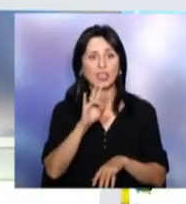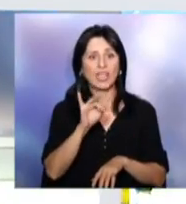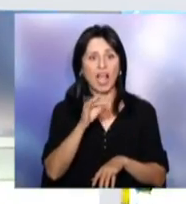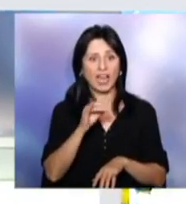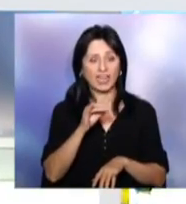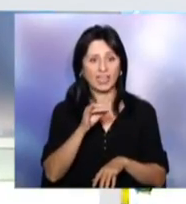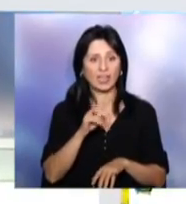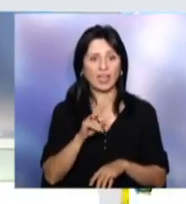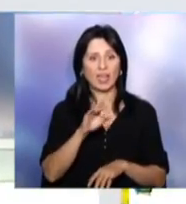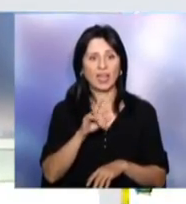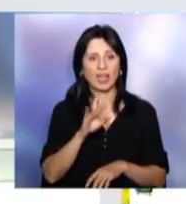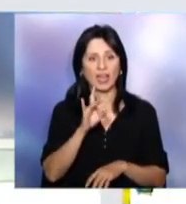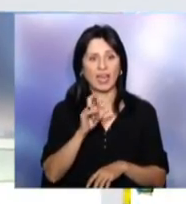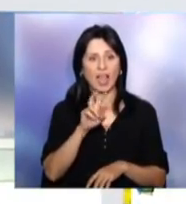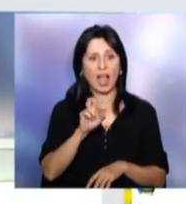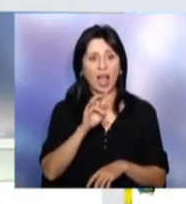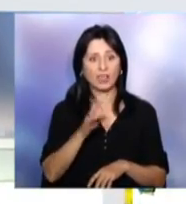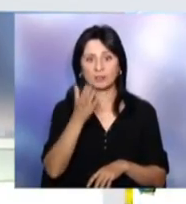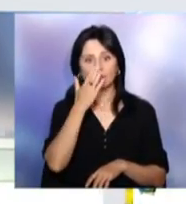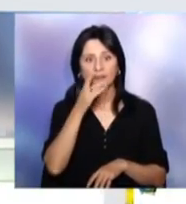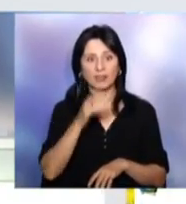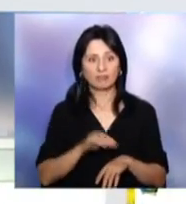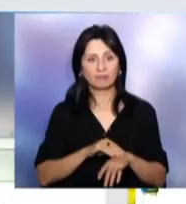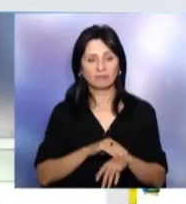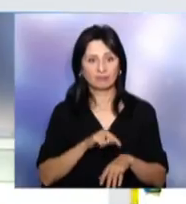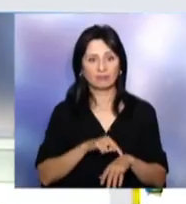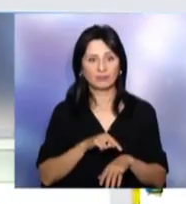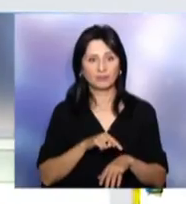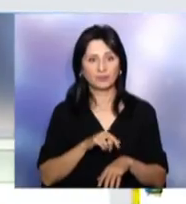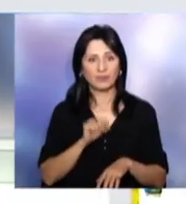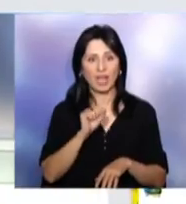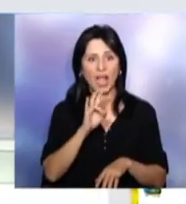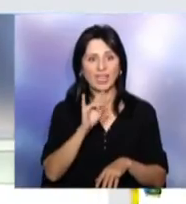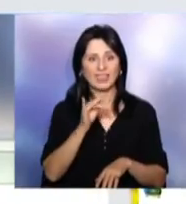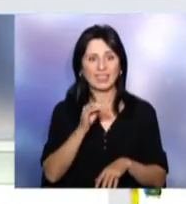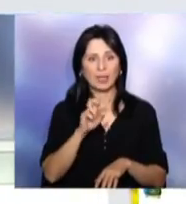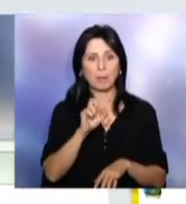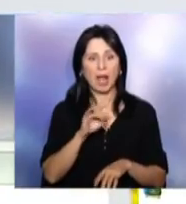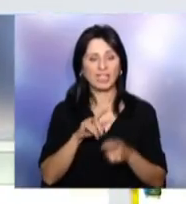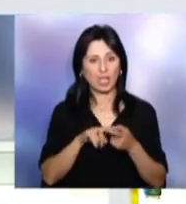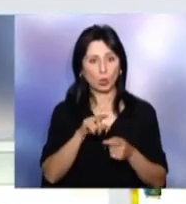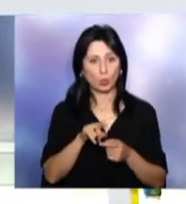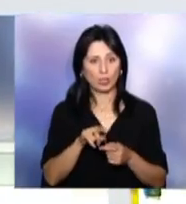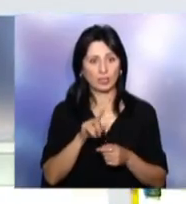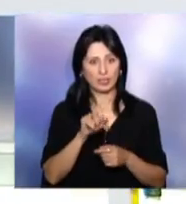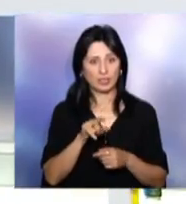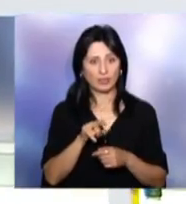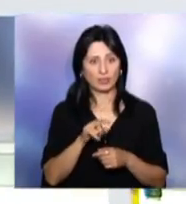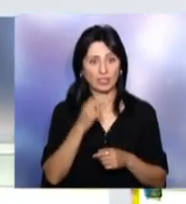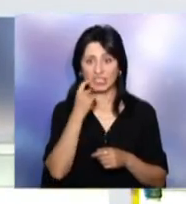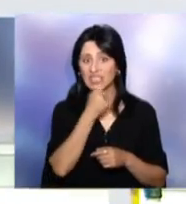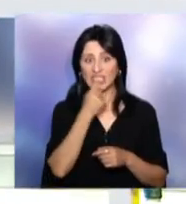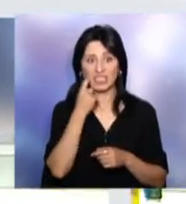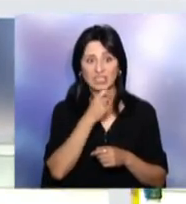ძალიან ძაფისუნის მატარებელია. უფრო მეტიცაც გეტყვით, ანტიბაქტერიული ეფექტისათვის